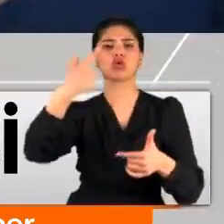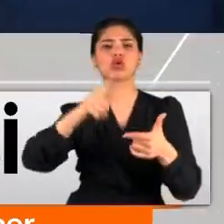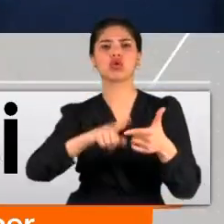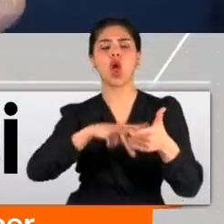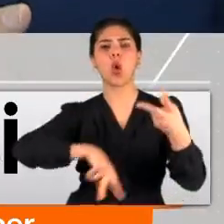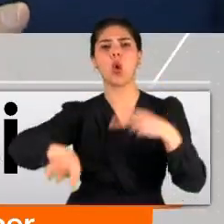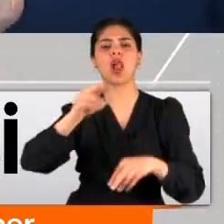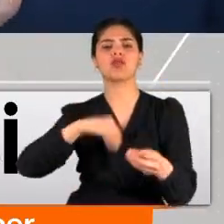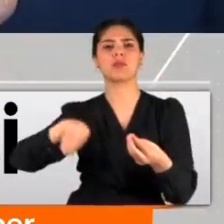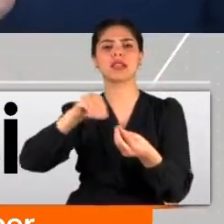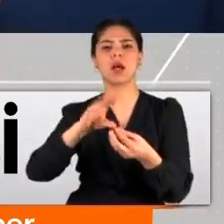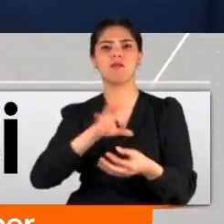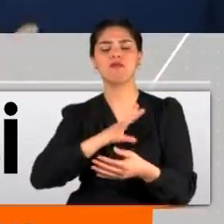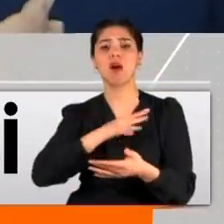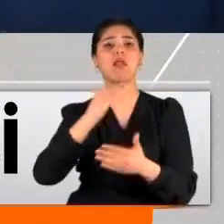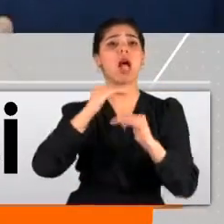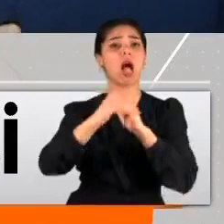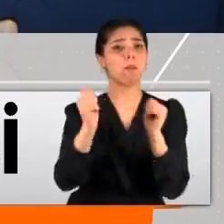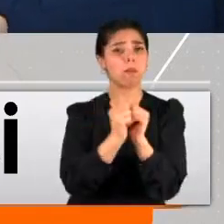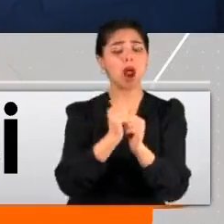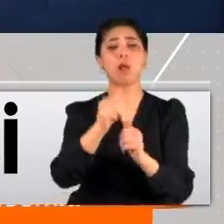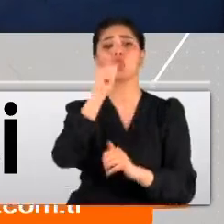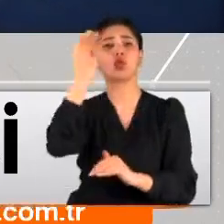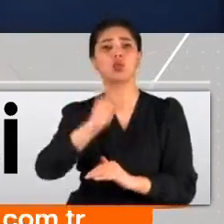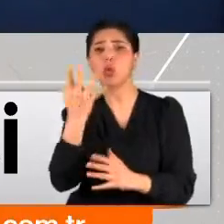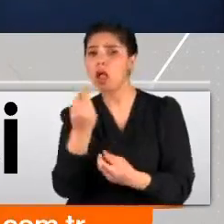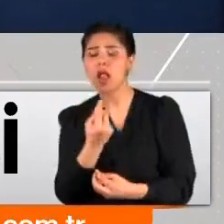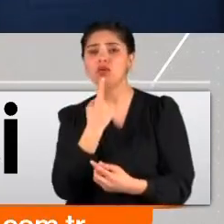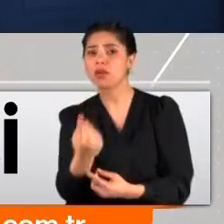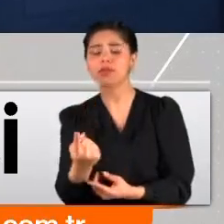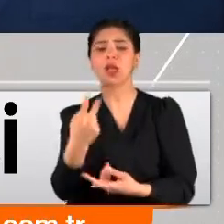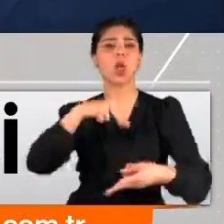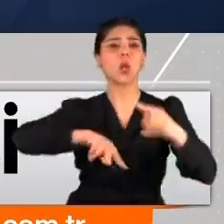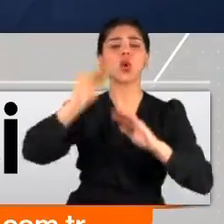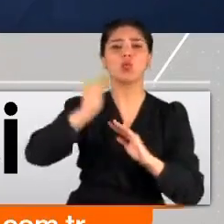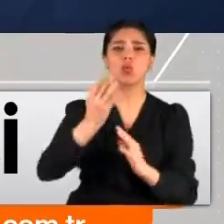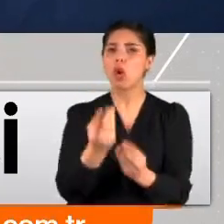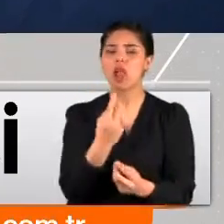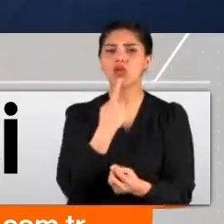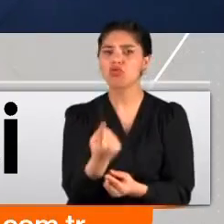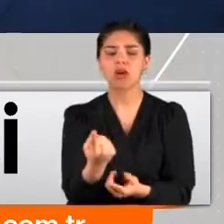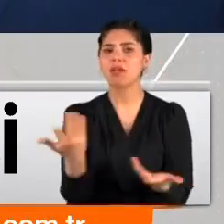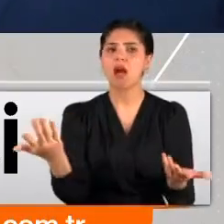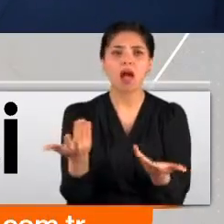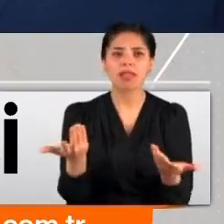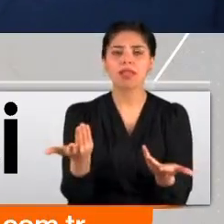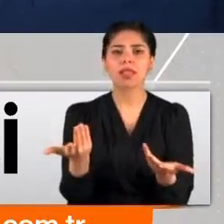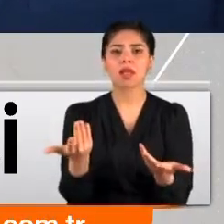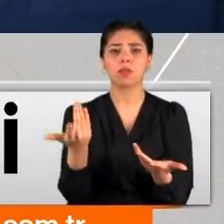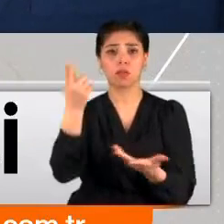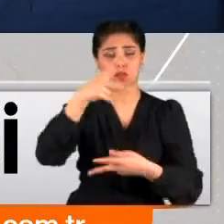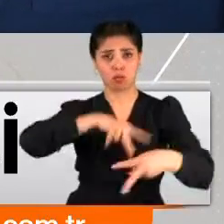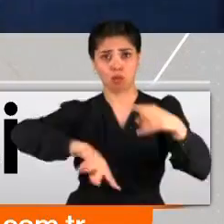açıklandı. Hani halkçıydınız, hani suyu ucuzlatacaktınız, hani toplu ulaşım çok ucuz olacaktı. Hatta öyle olacaktı ki